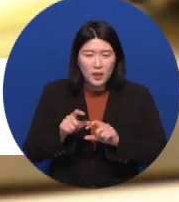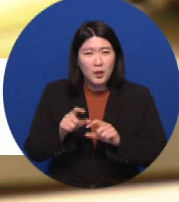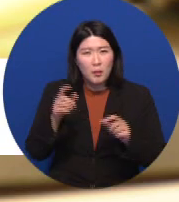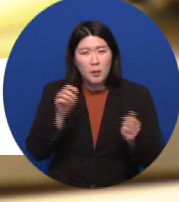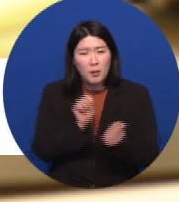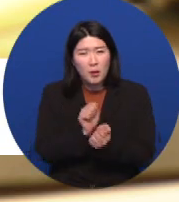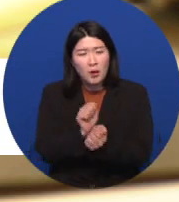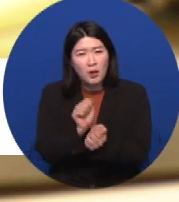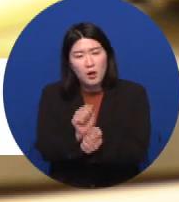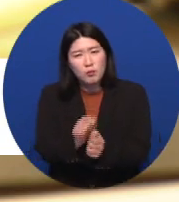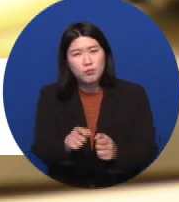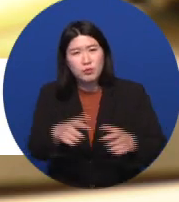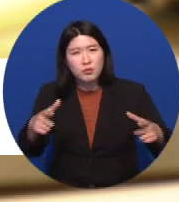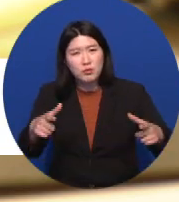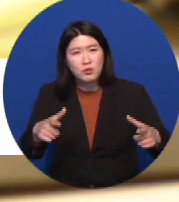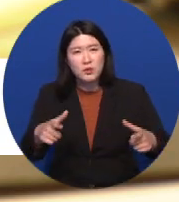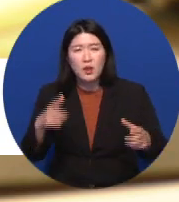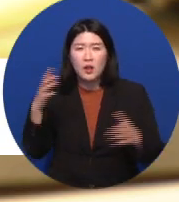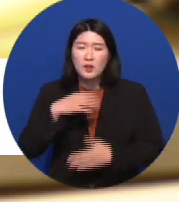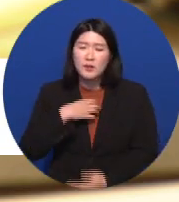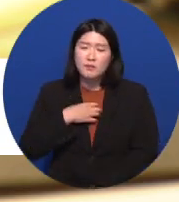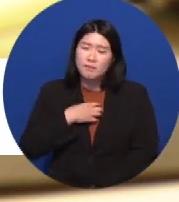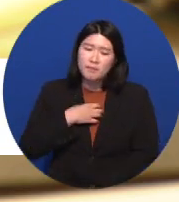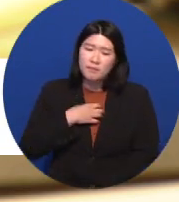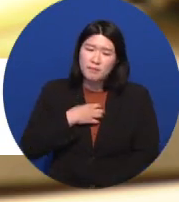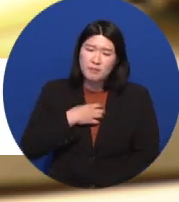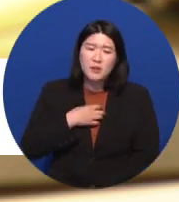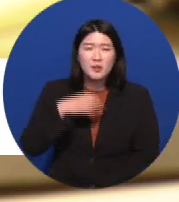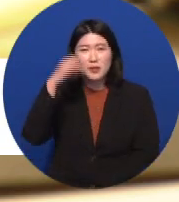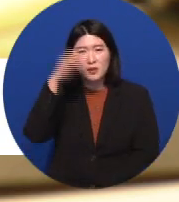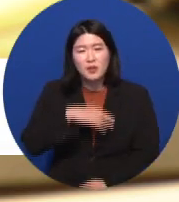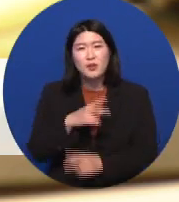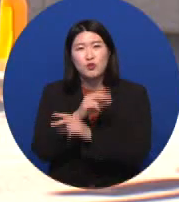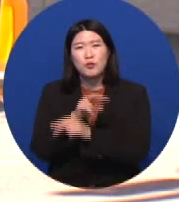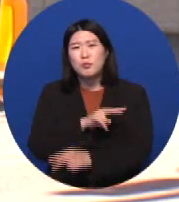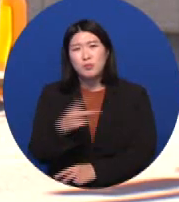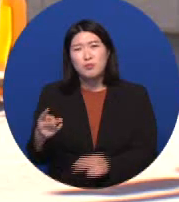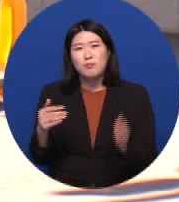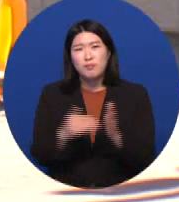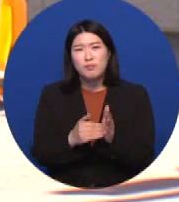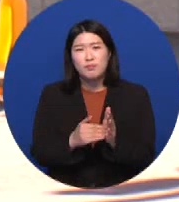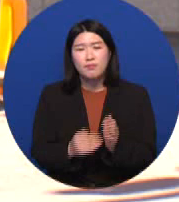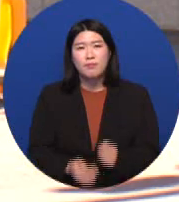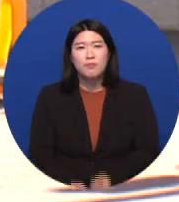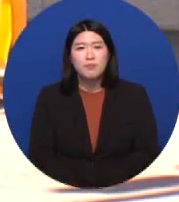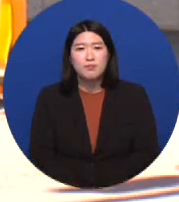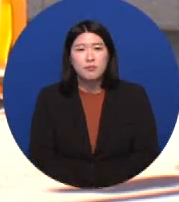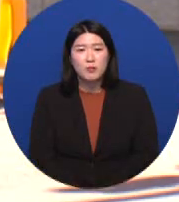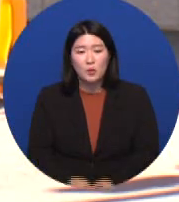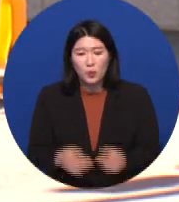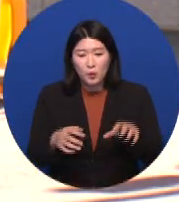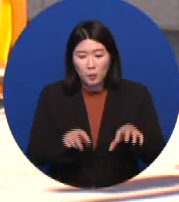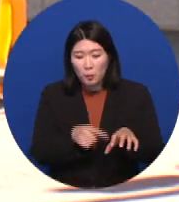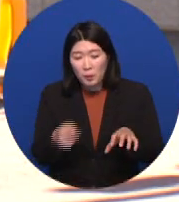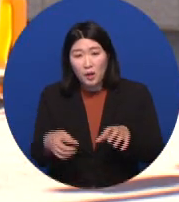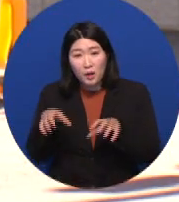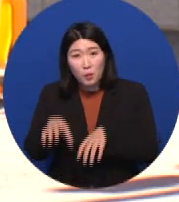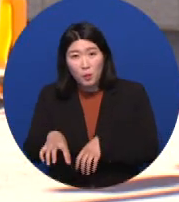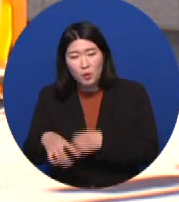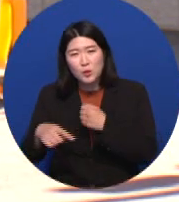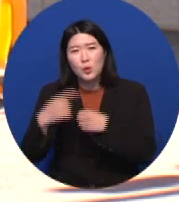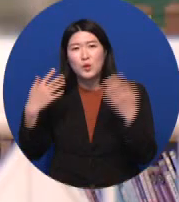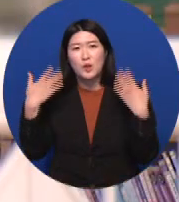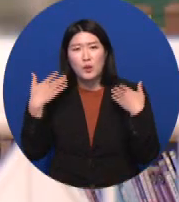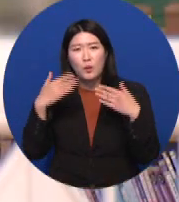많이 발생하여 학생들의 건강을 염려하지 않을 수 없었습니다. 인근 초등학교 두 곳도 7명의